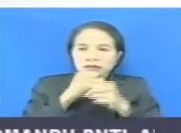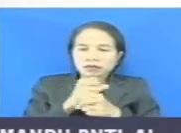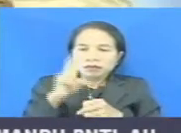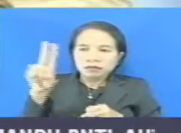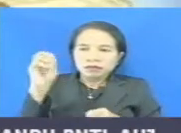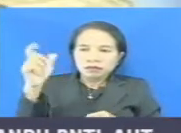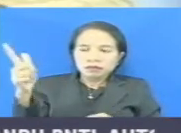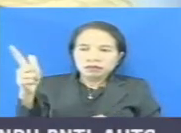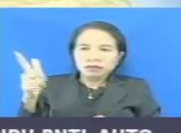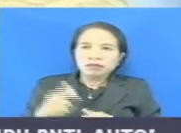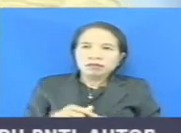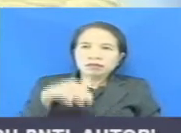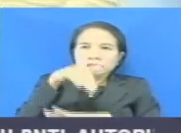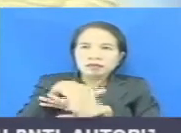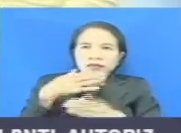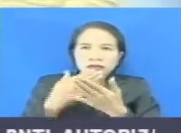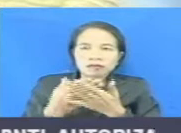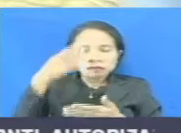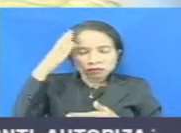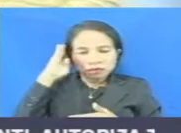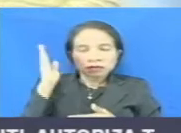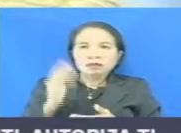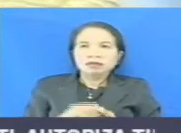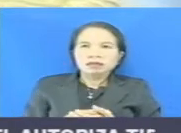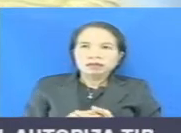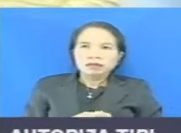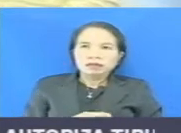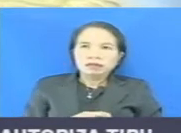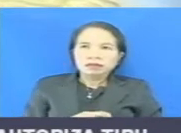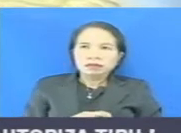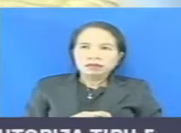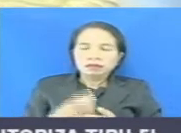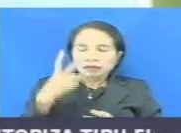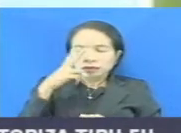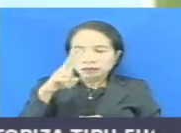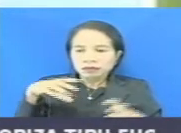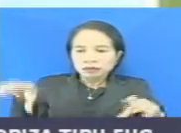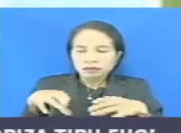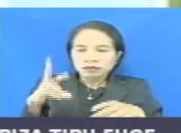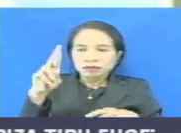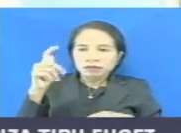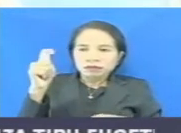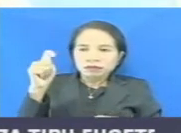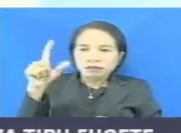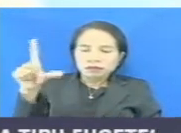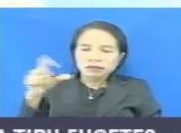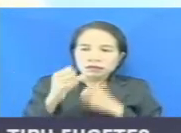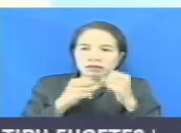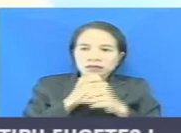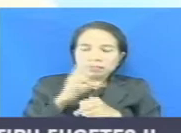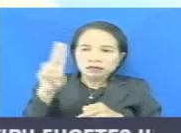Rihunrua Ronaldo Ninian. Calandiek, senhor. Calandiek. Sim. Que tal para a hari rasik ba servisu RTTL durante tinan ri hunrua